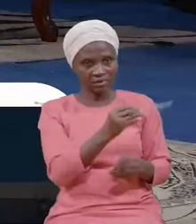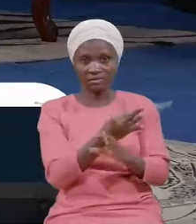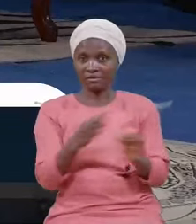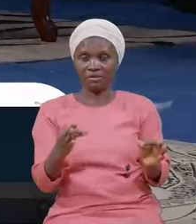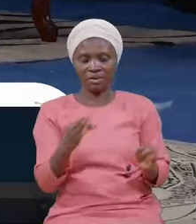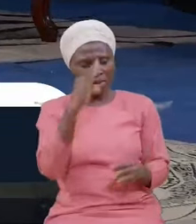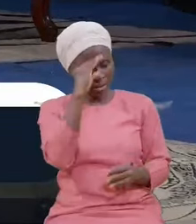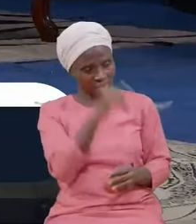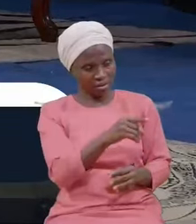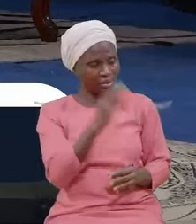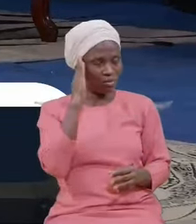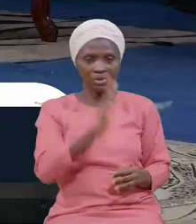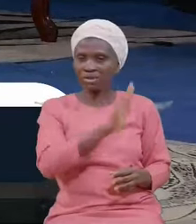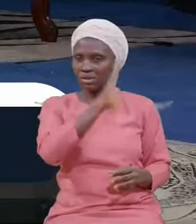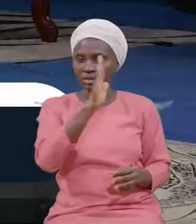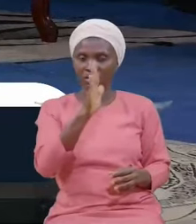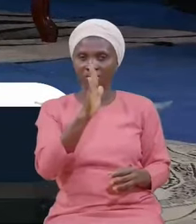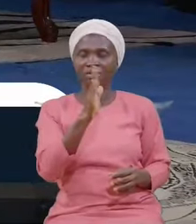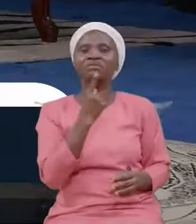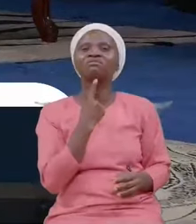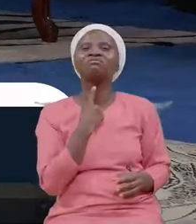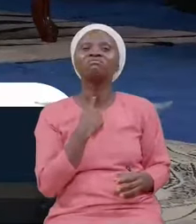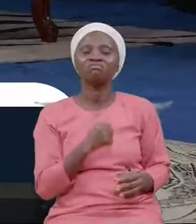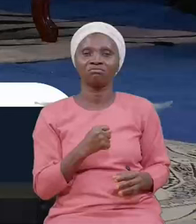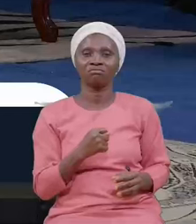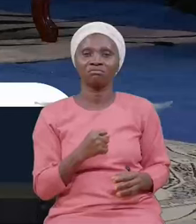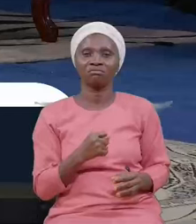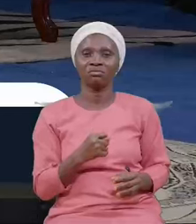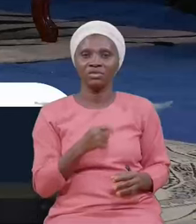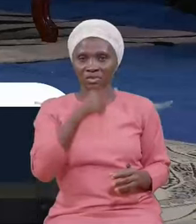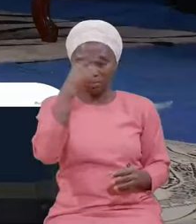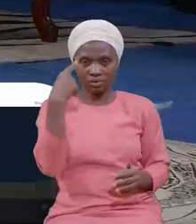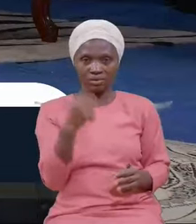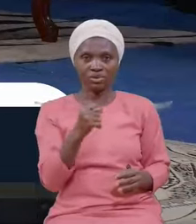n'aura jamais soif. Et l'eau que je lui donnerai